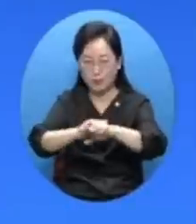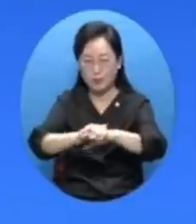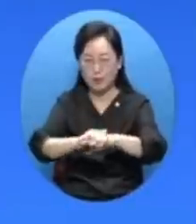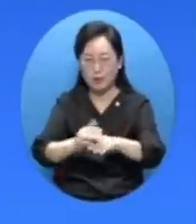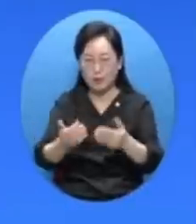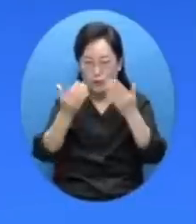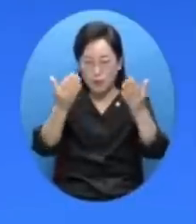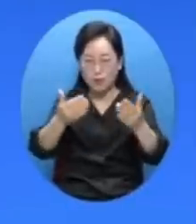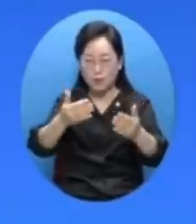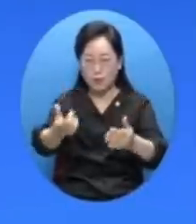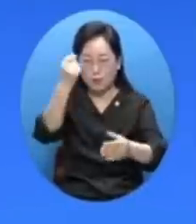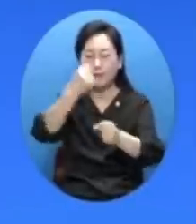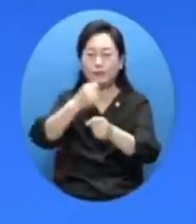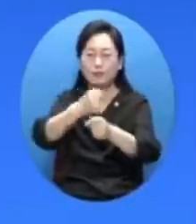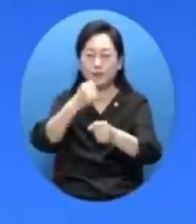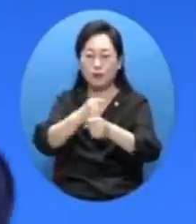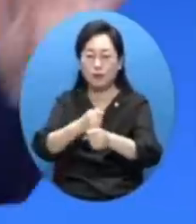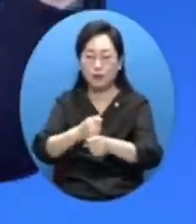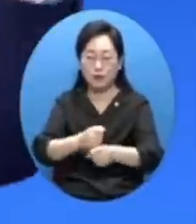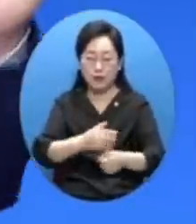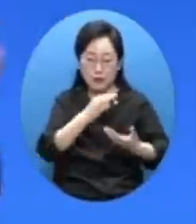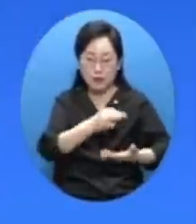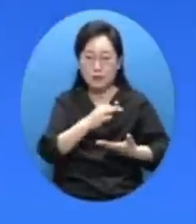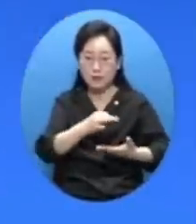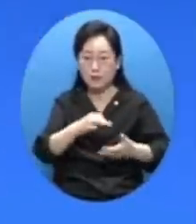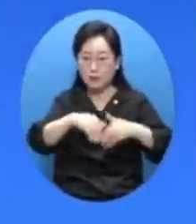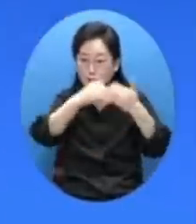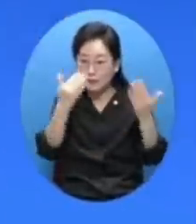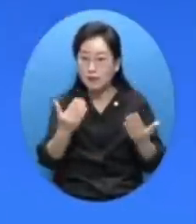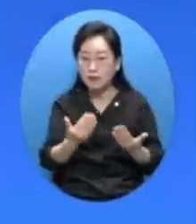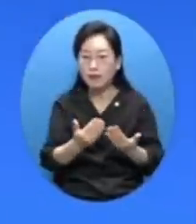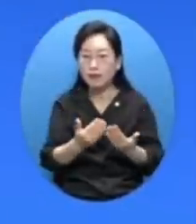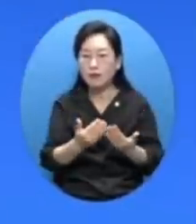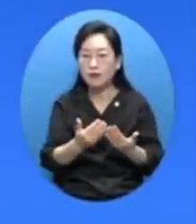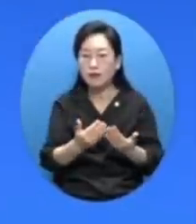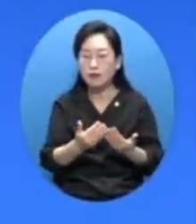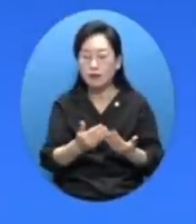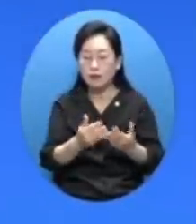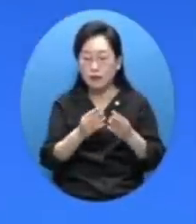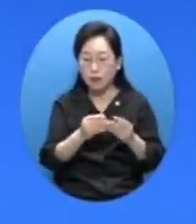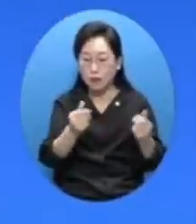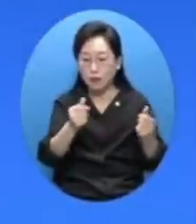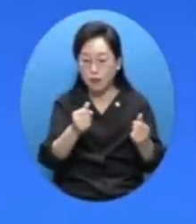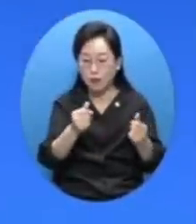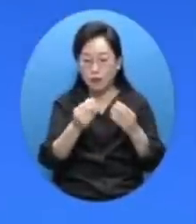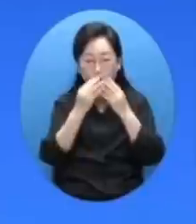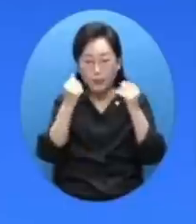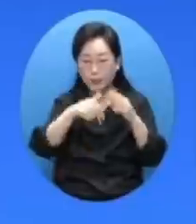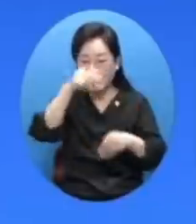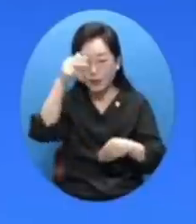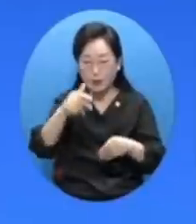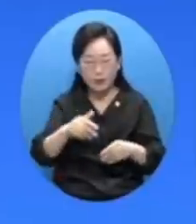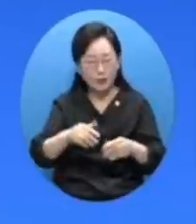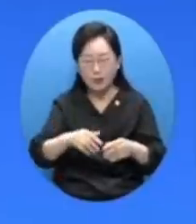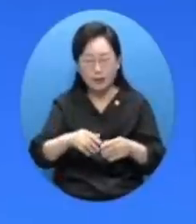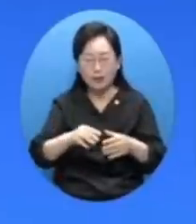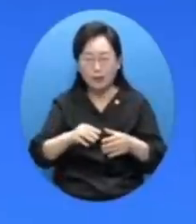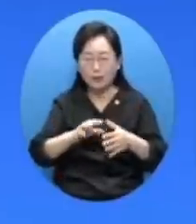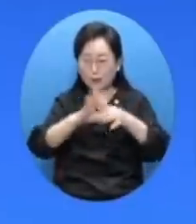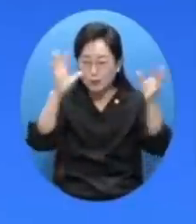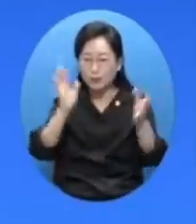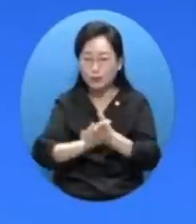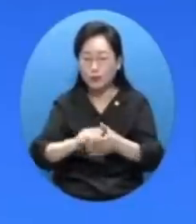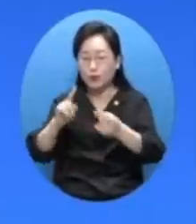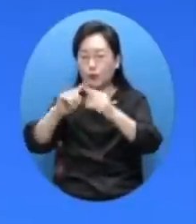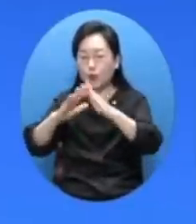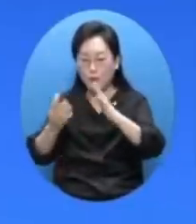장소를 마련해야 되겠다 자기 재단이 다 죄 때문에 된 것 이것은 두 번째 일이고 교회가